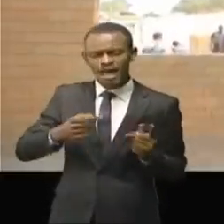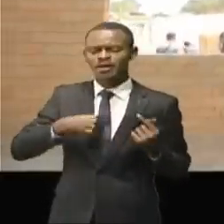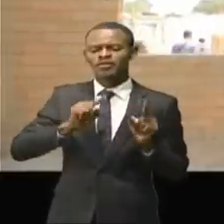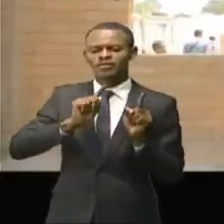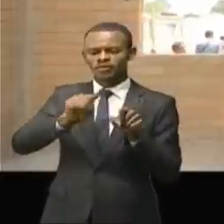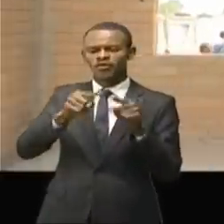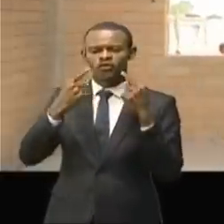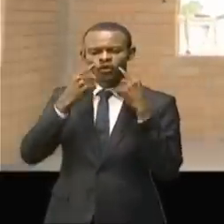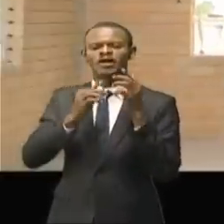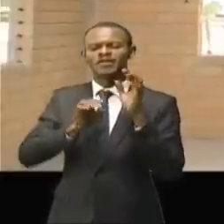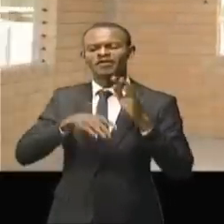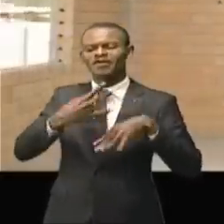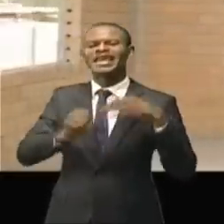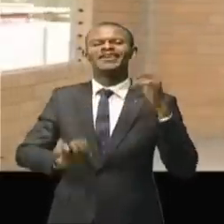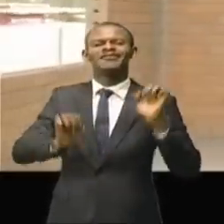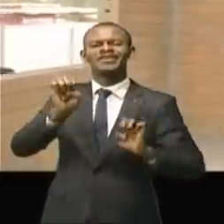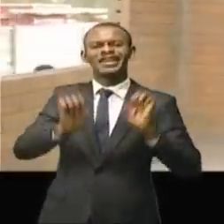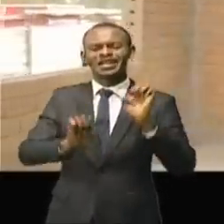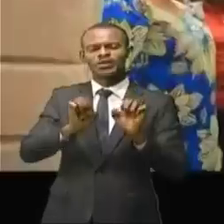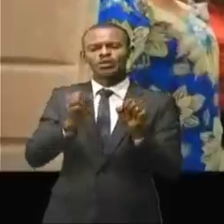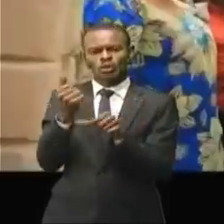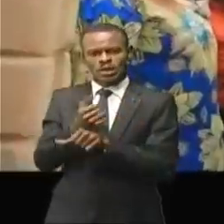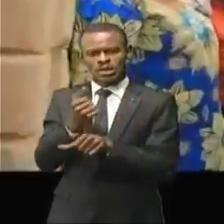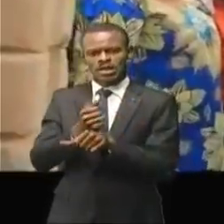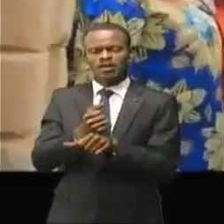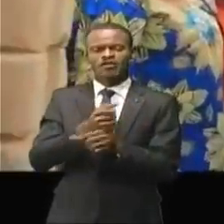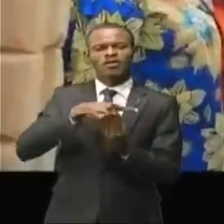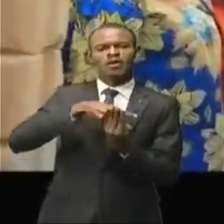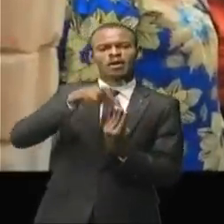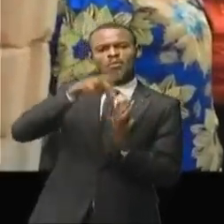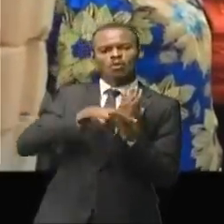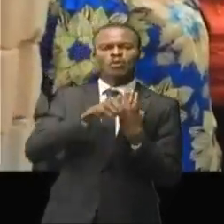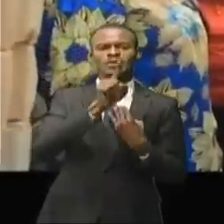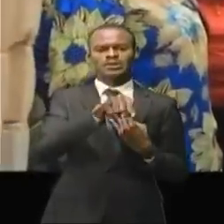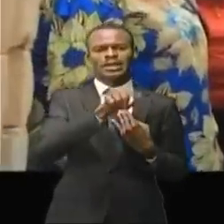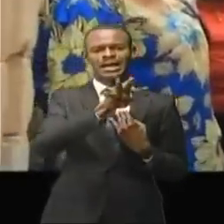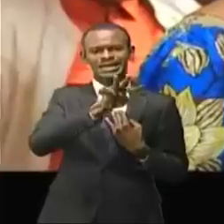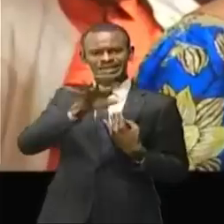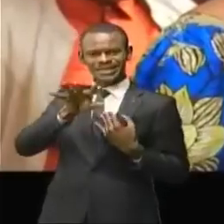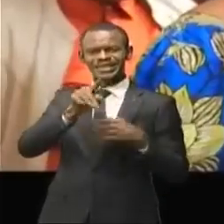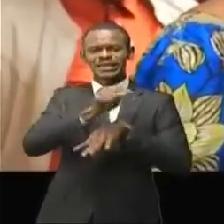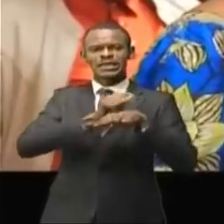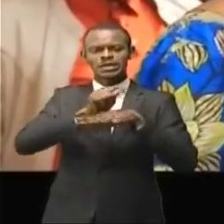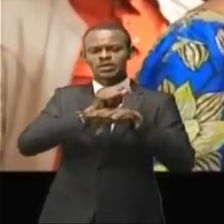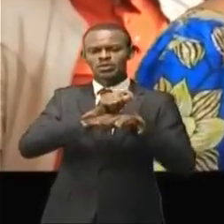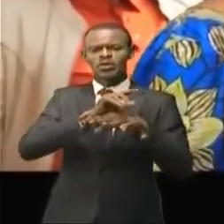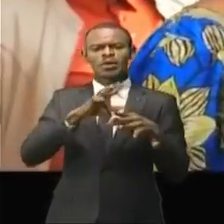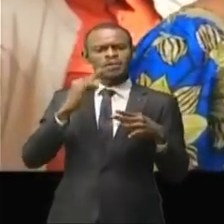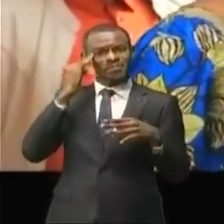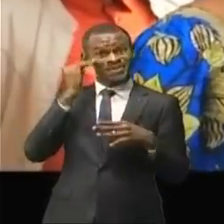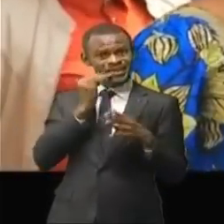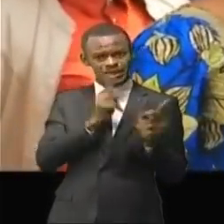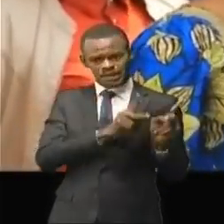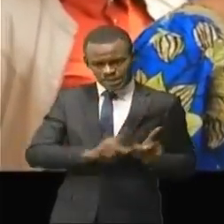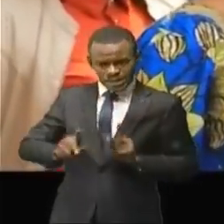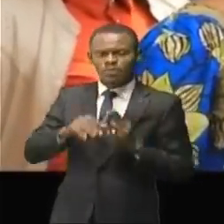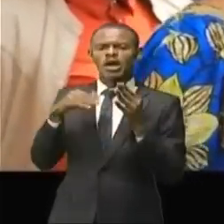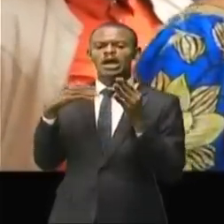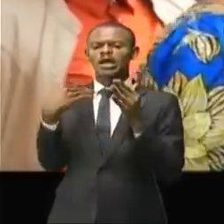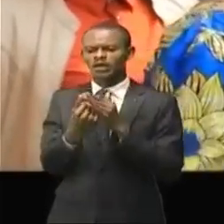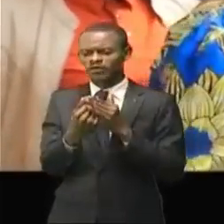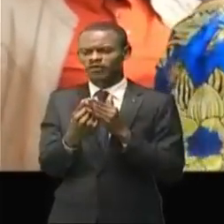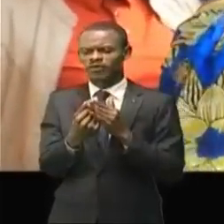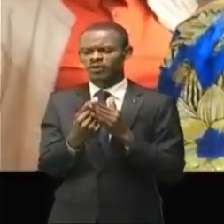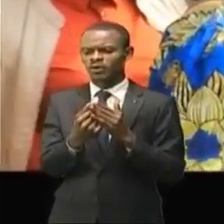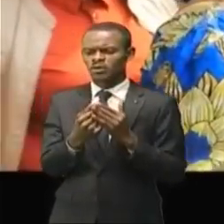la charpente est mise en place les explications sur l'évolution des travaux sont fournis durant la visite du membre